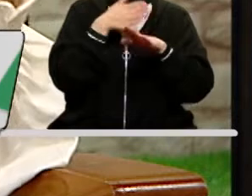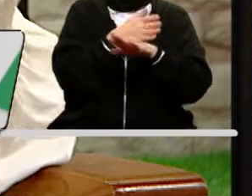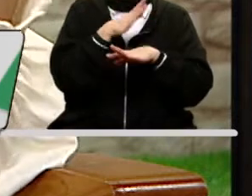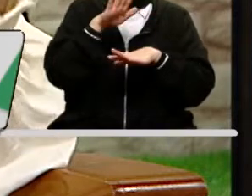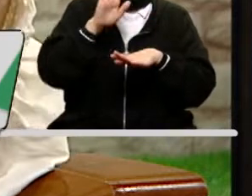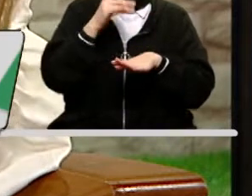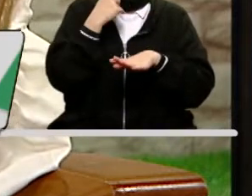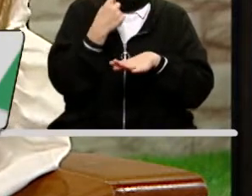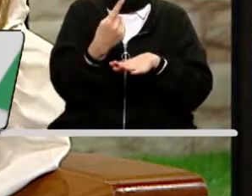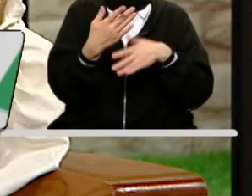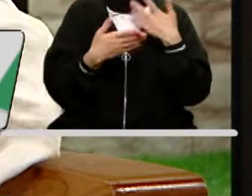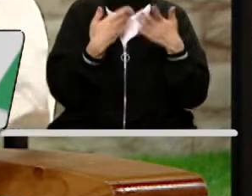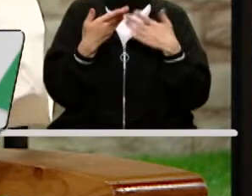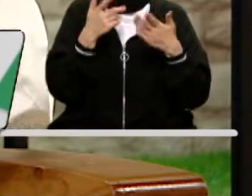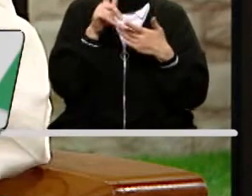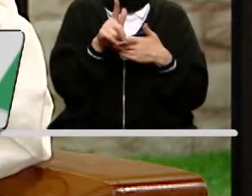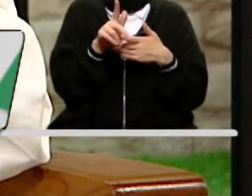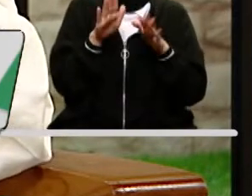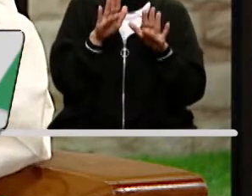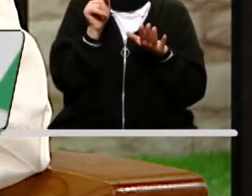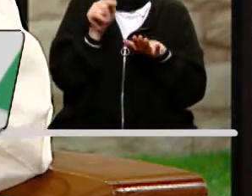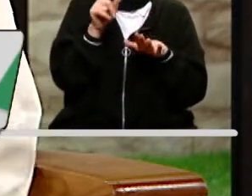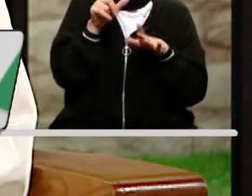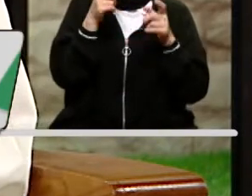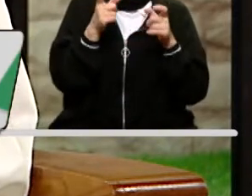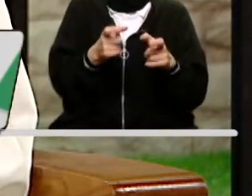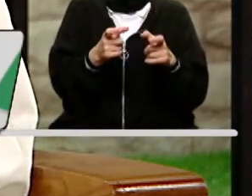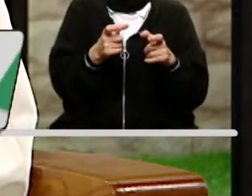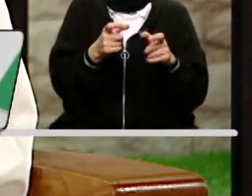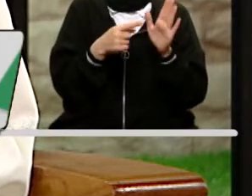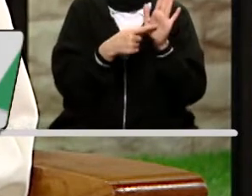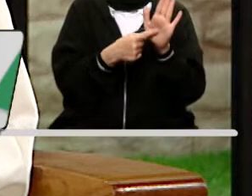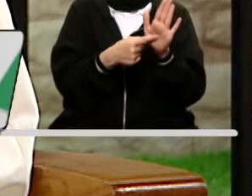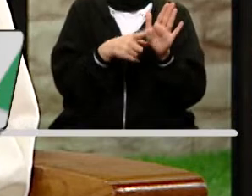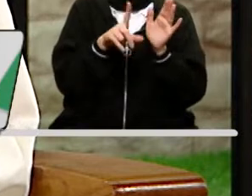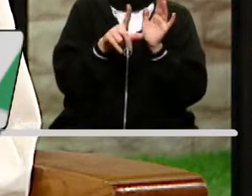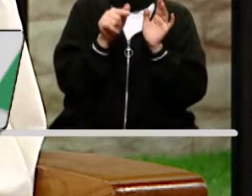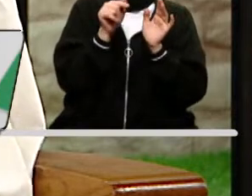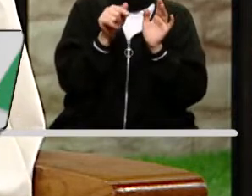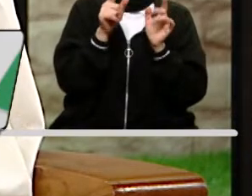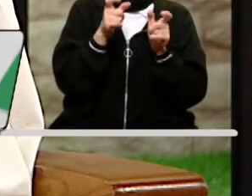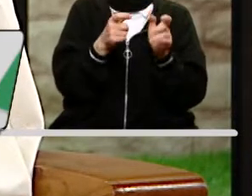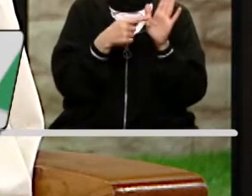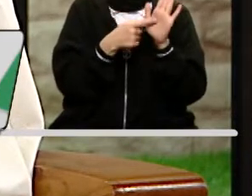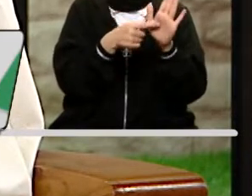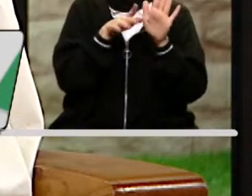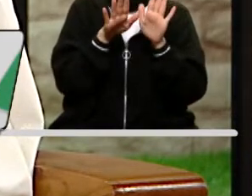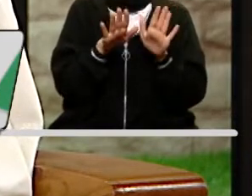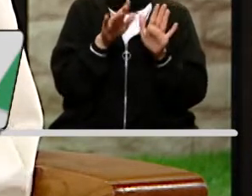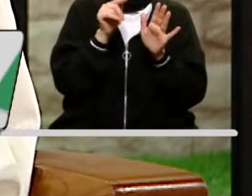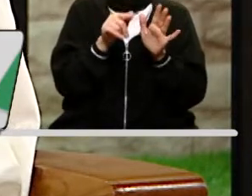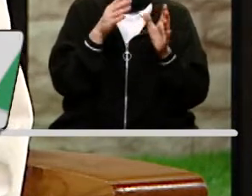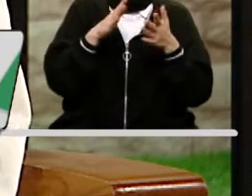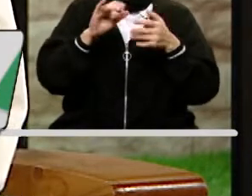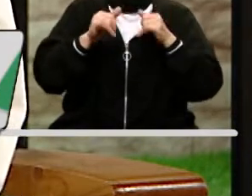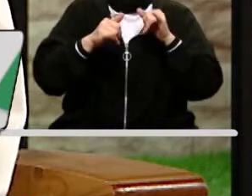deyip anlatabiliriz çocuğa. Ama ona bir alan tanımak zorundayız. Bu alanı tanımazsak çocuk nasıl enerji boşaltacak? Bir de